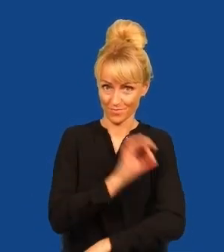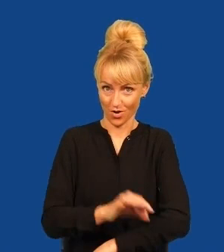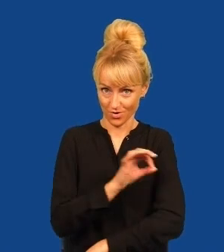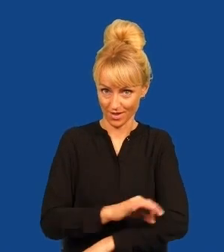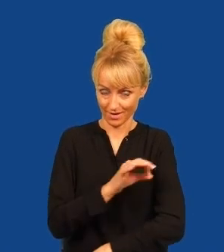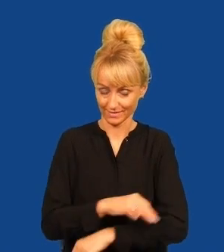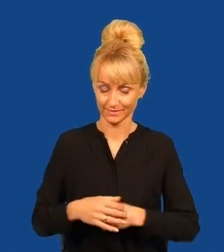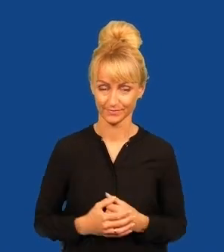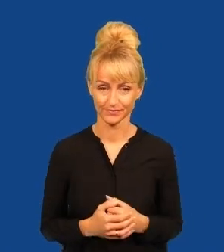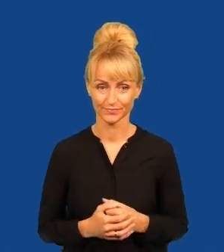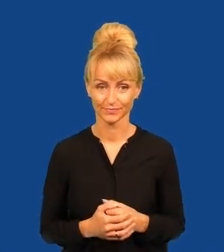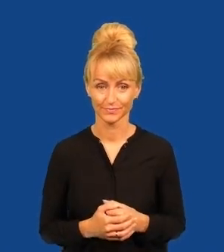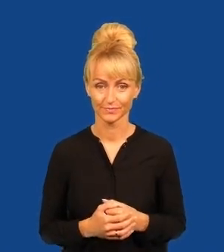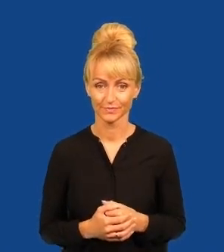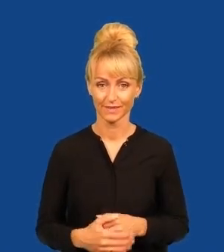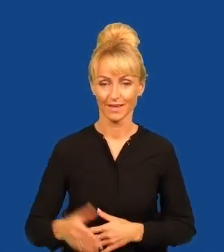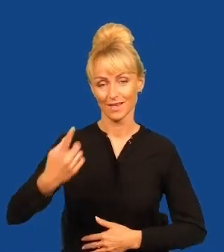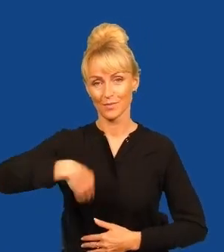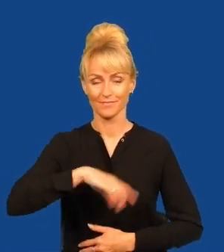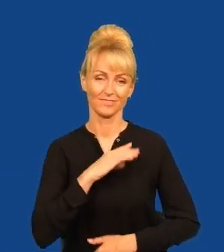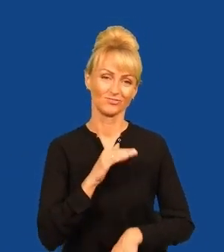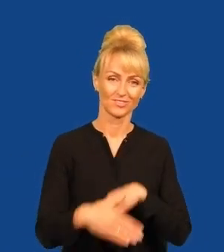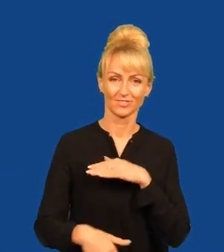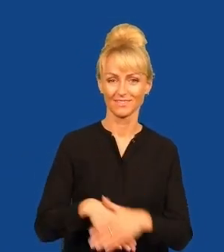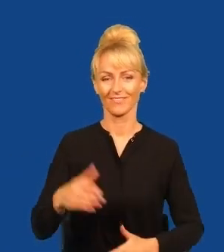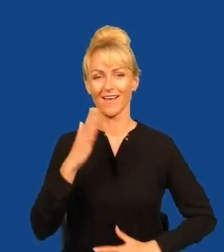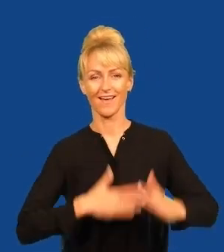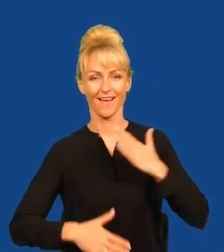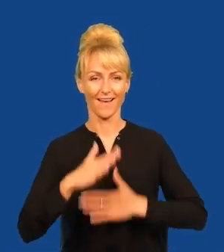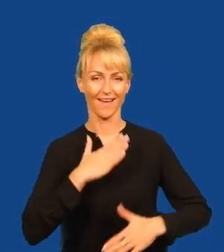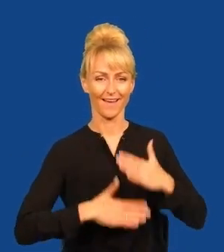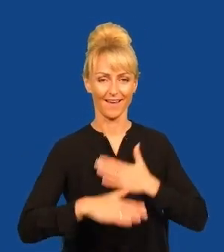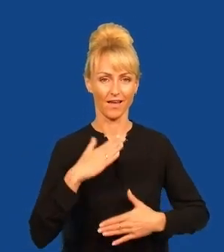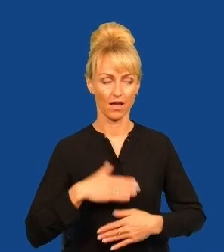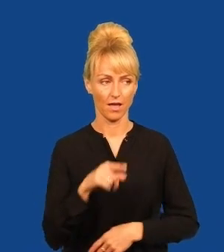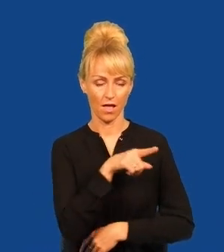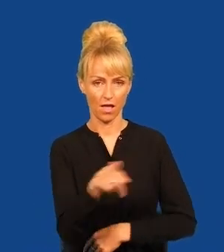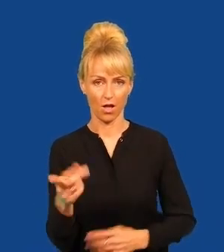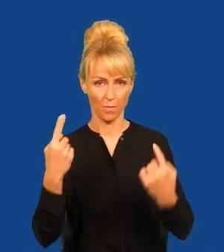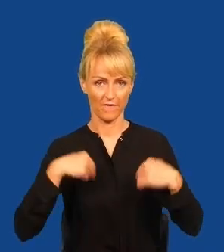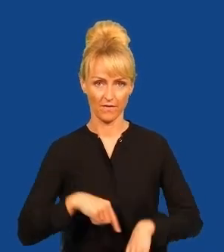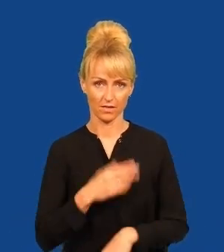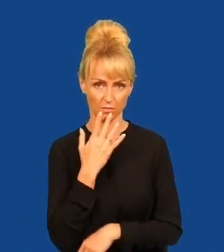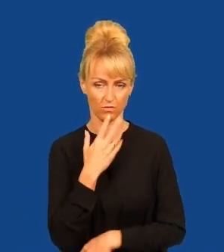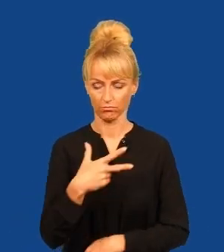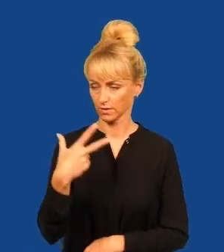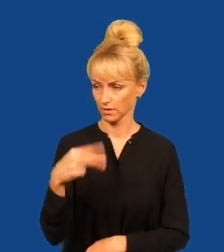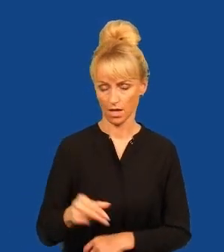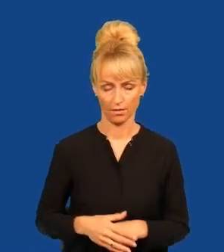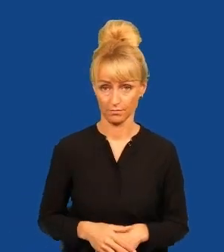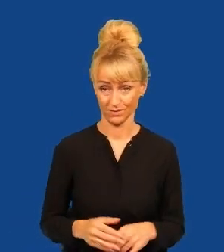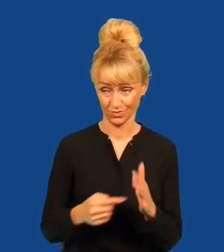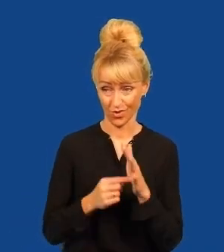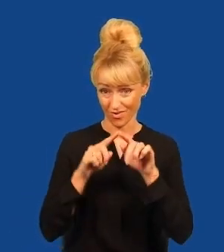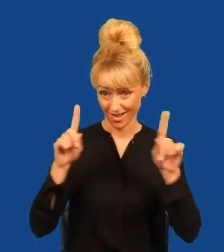wybierał. Pokazaliśmy to szczęśliwi na badaniach, użytkownicy powiedzieli nie, nie da rady. To w ogóle się nie kojarzy z kartą dokumentu. My